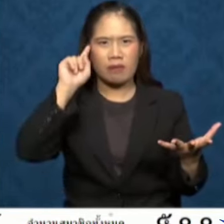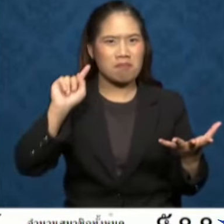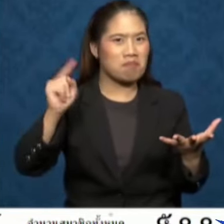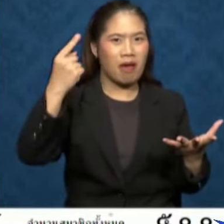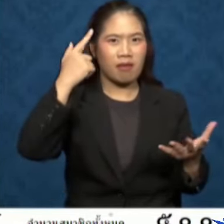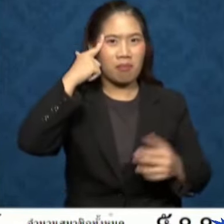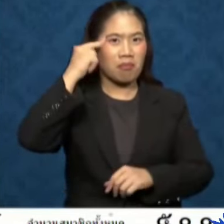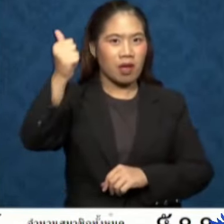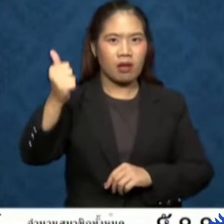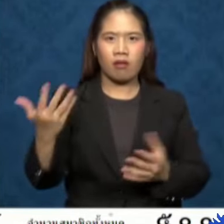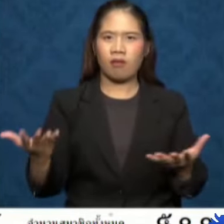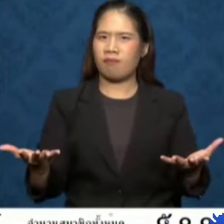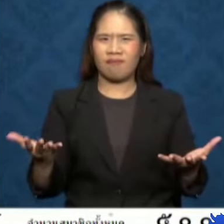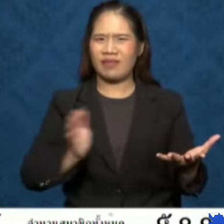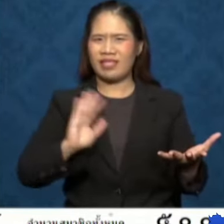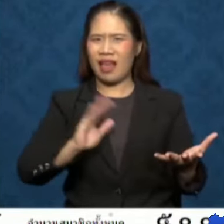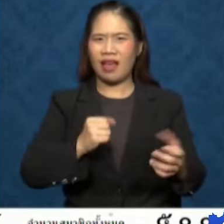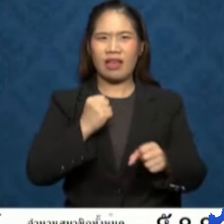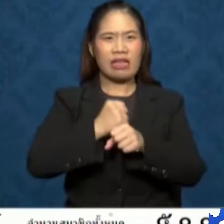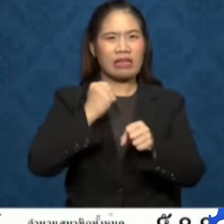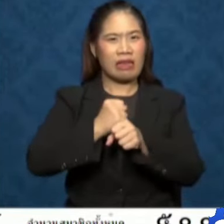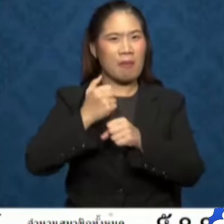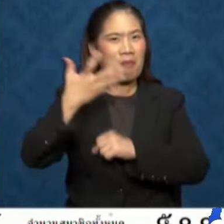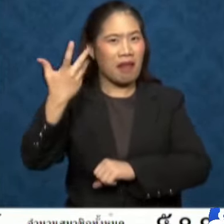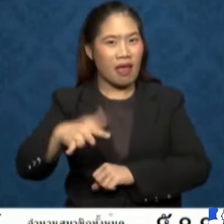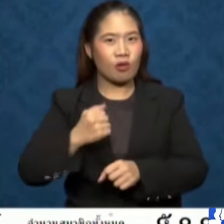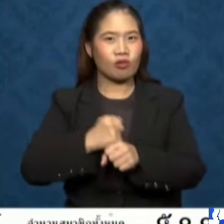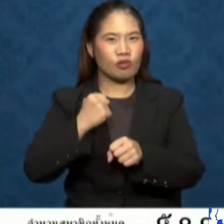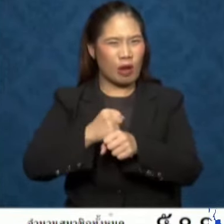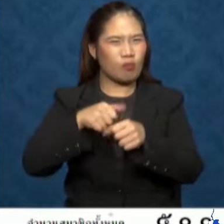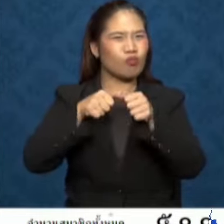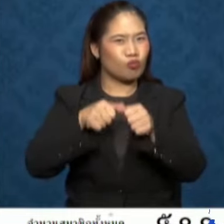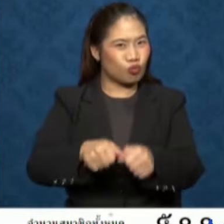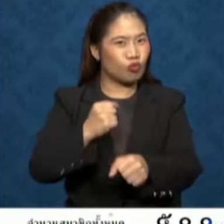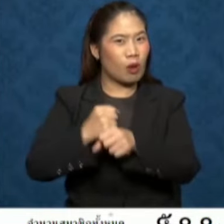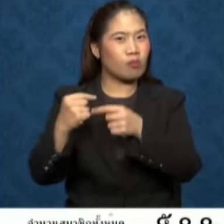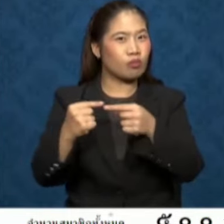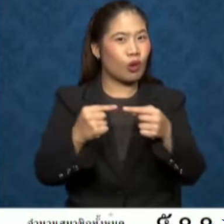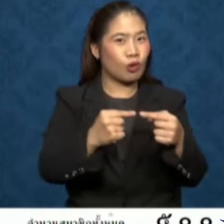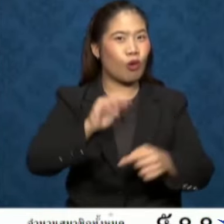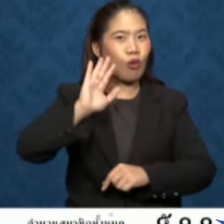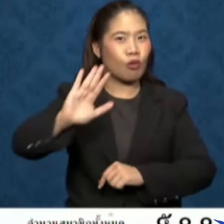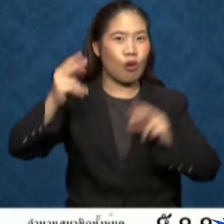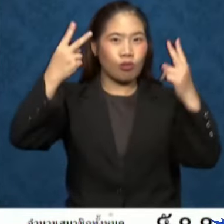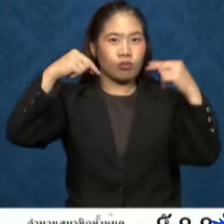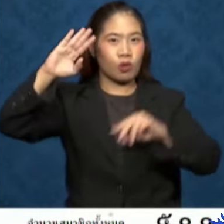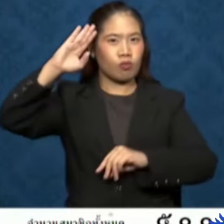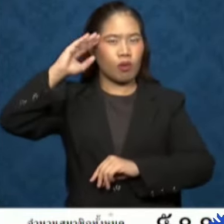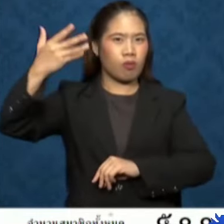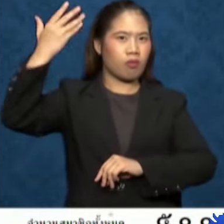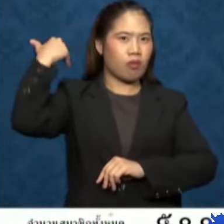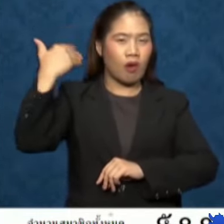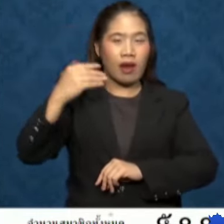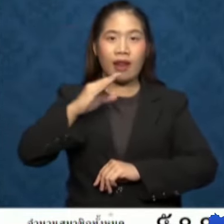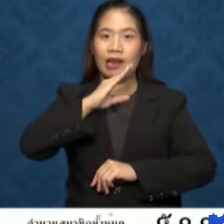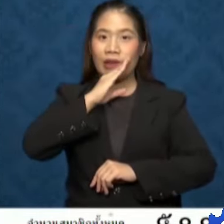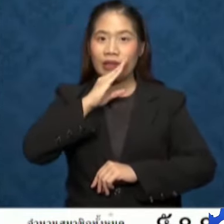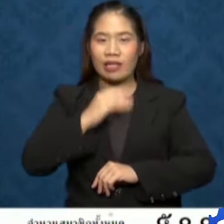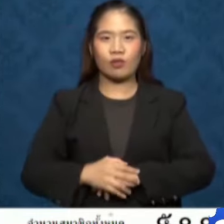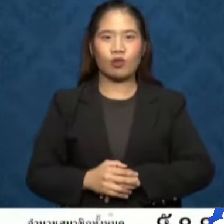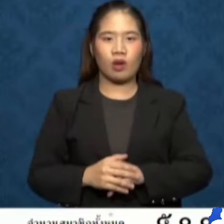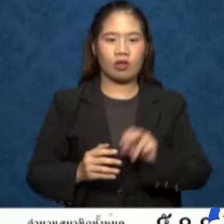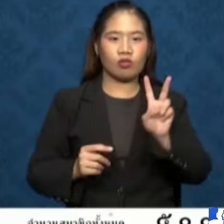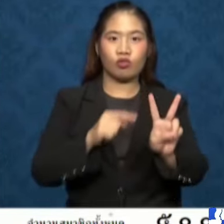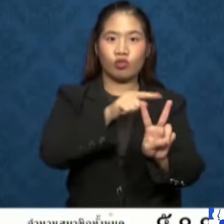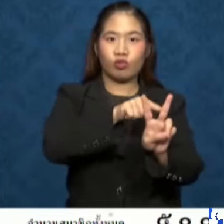เป็นแต่เป็นการทำแล้วทำอยู่ทำต่อของพลเอกประยุทธ์จันทร์โอชาและถ้านายสุทินและนาย